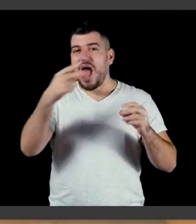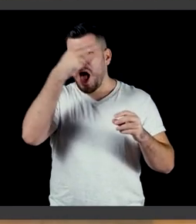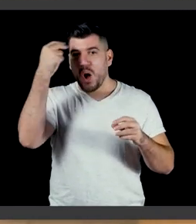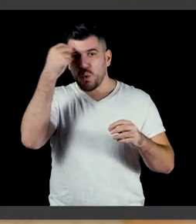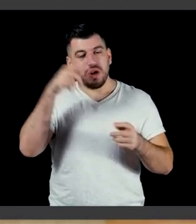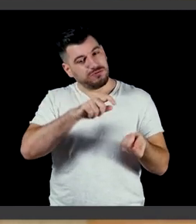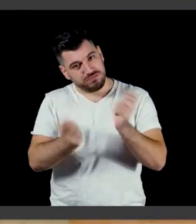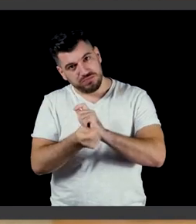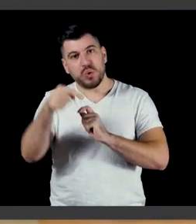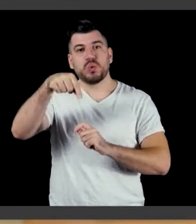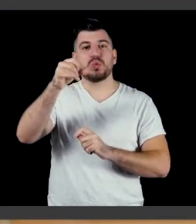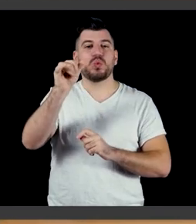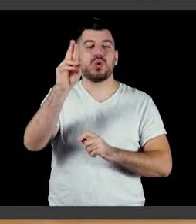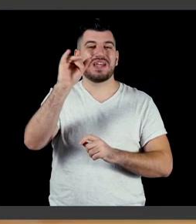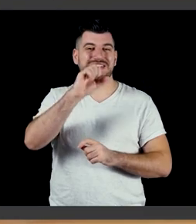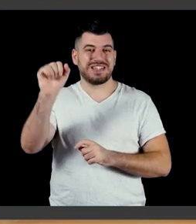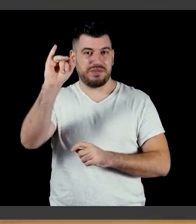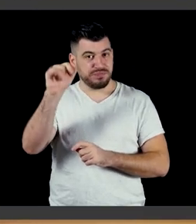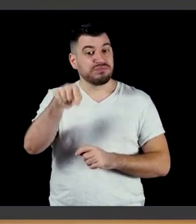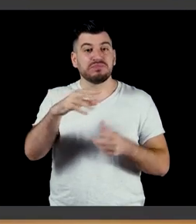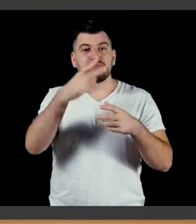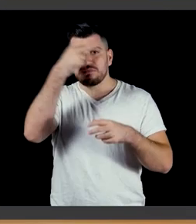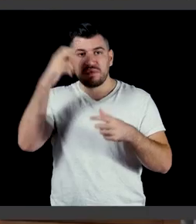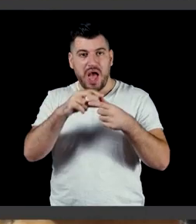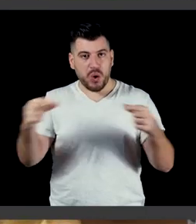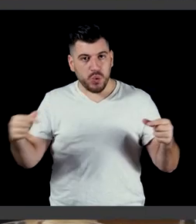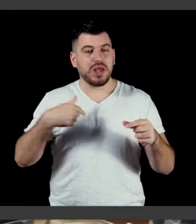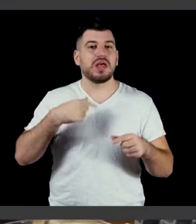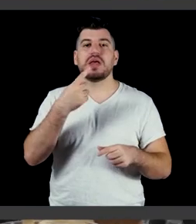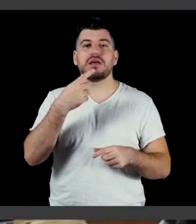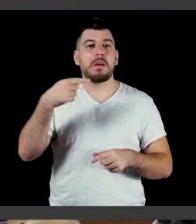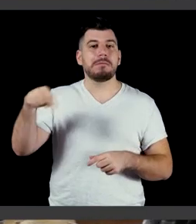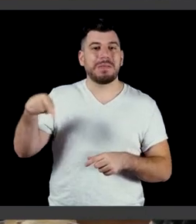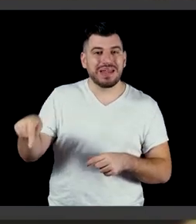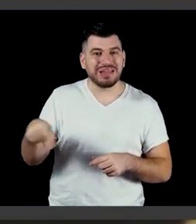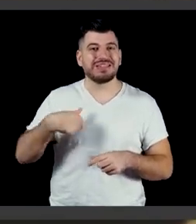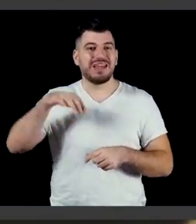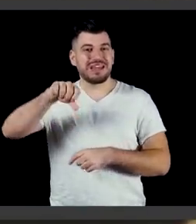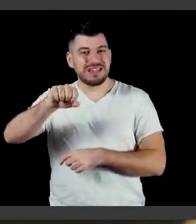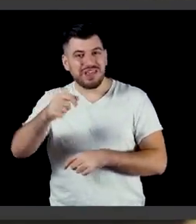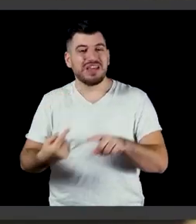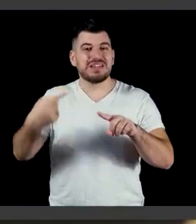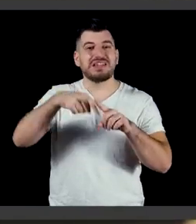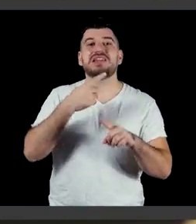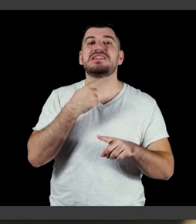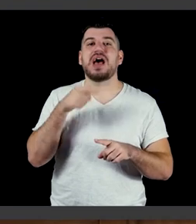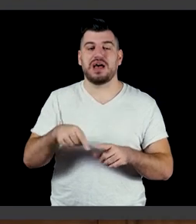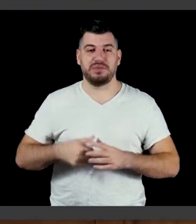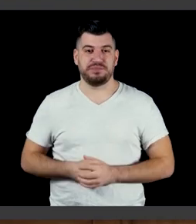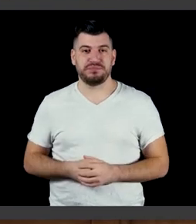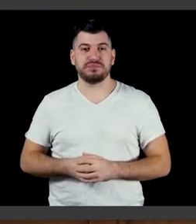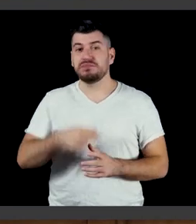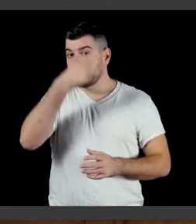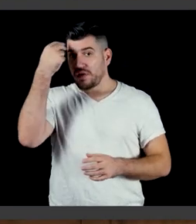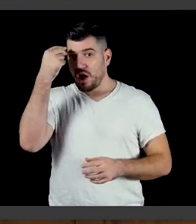να ξεκινήσουμε. Έχω μπροστά μου ένα αγκούρι, δύο πιπεριές, λίγο ξύδι και λίγο ζάχαρη. Παίρνουμε